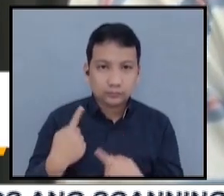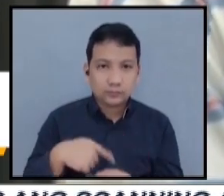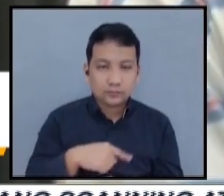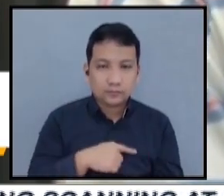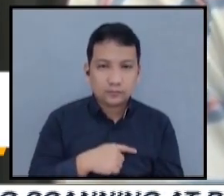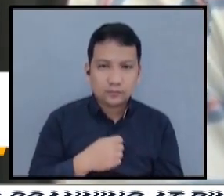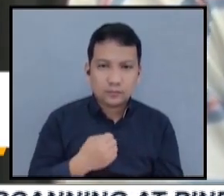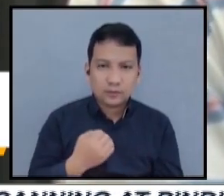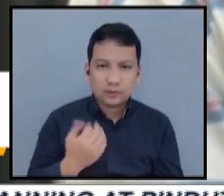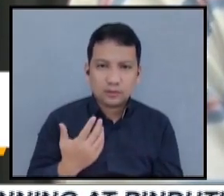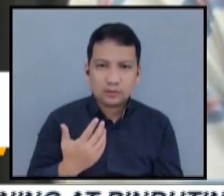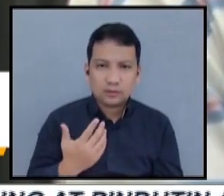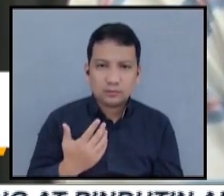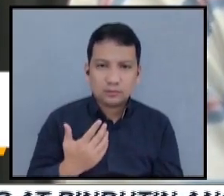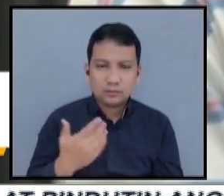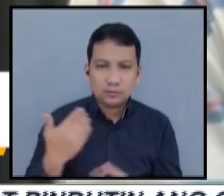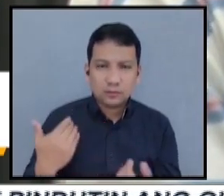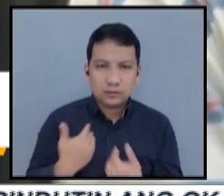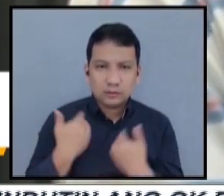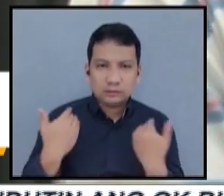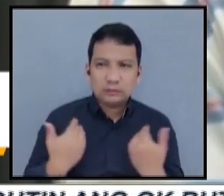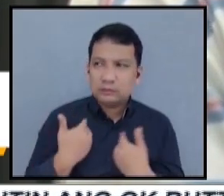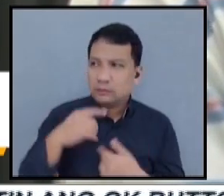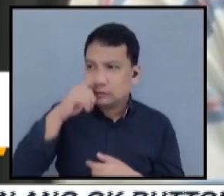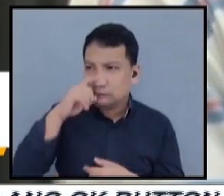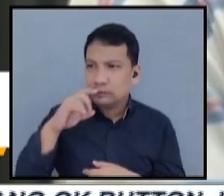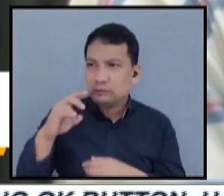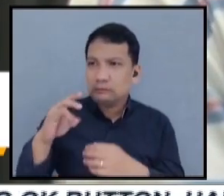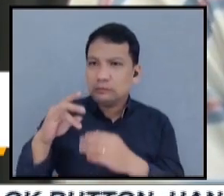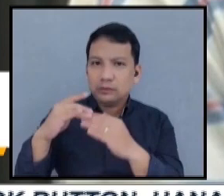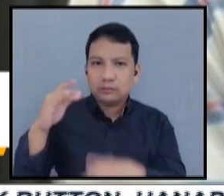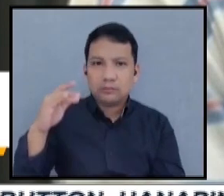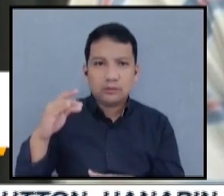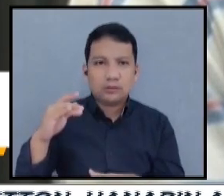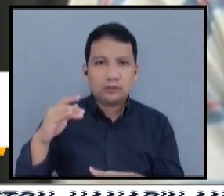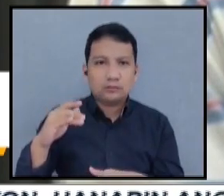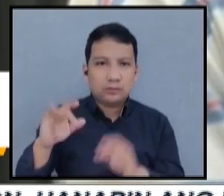sobrang minor de edad yung nagmamaneho, which is very dangerous.